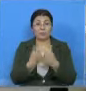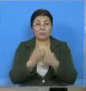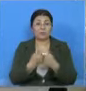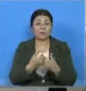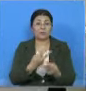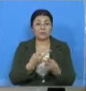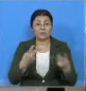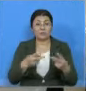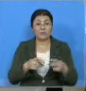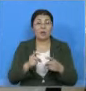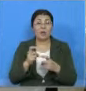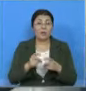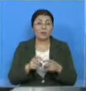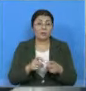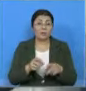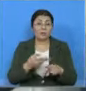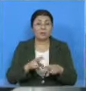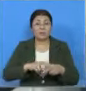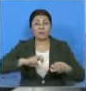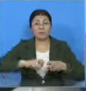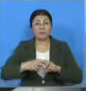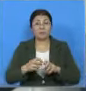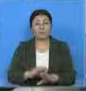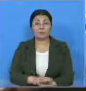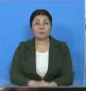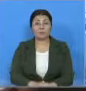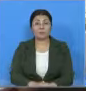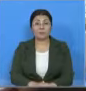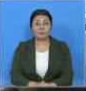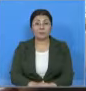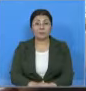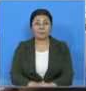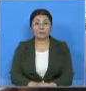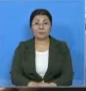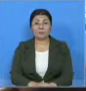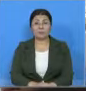профилактики и борьбы с подобными нарушениями. Николай Сырбов, Армандус Магомбетов, телеканал Актобе.